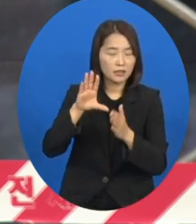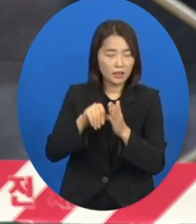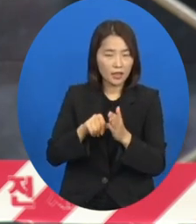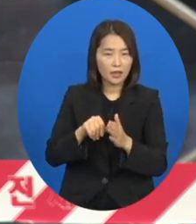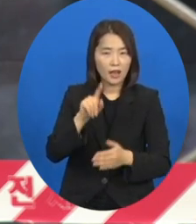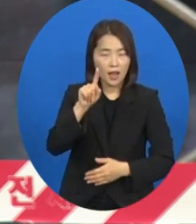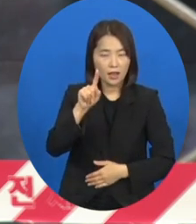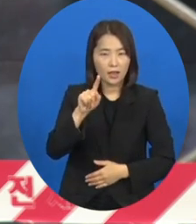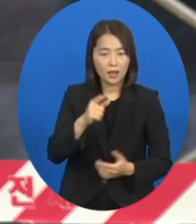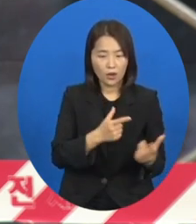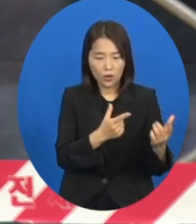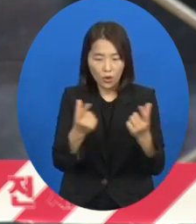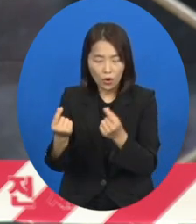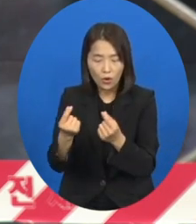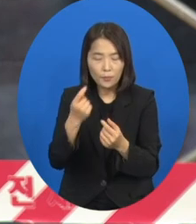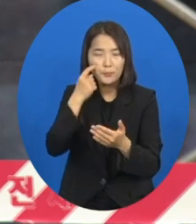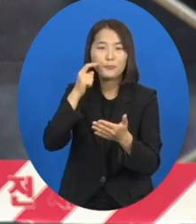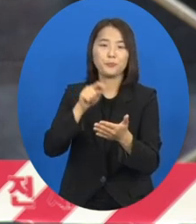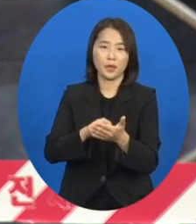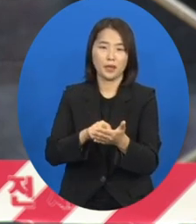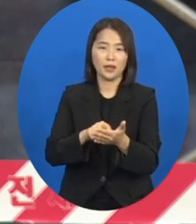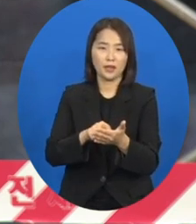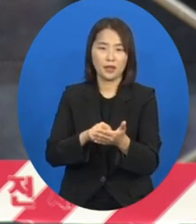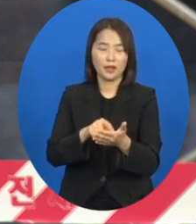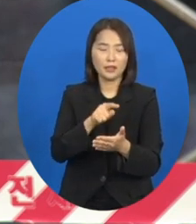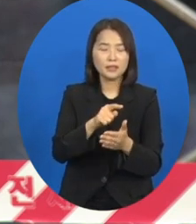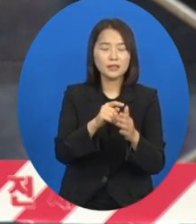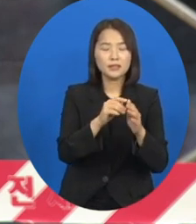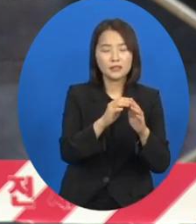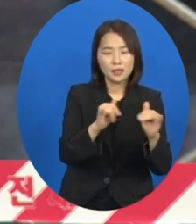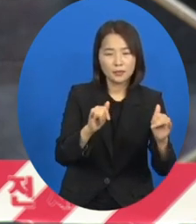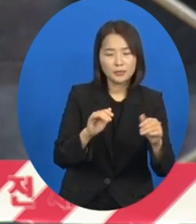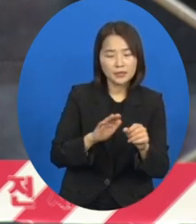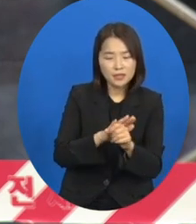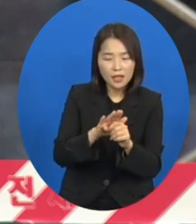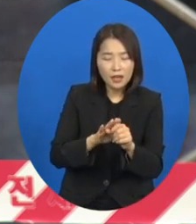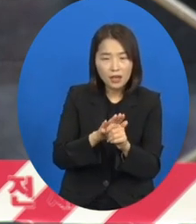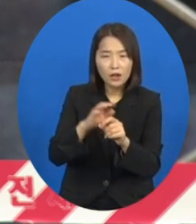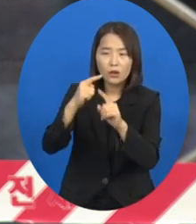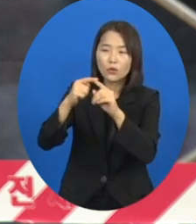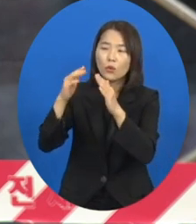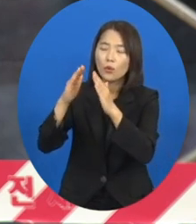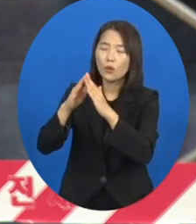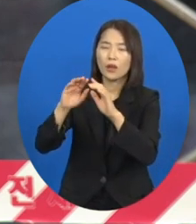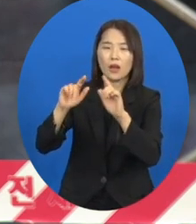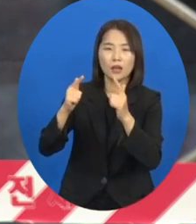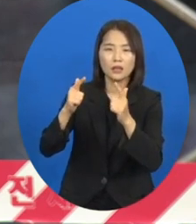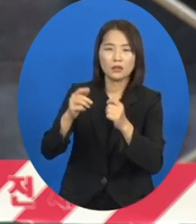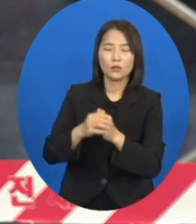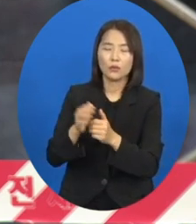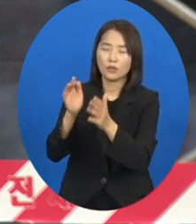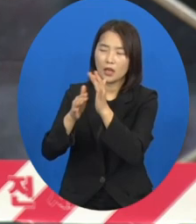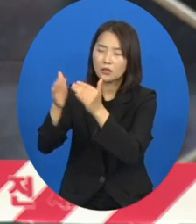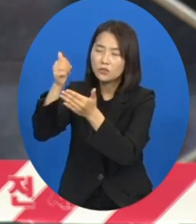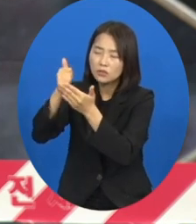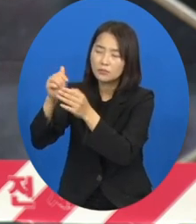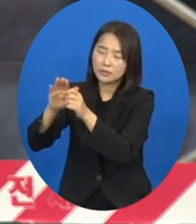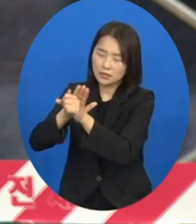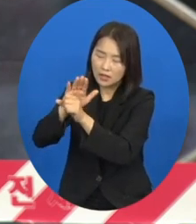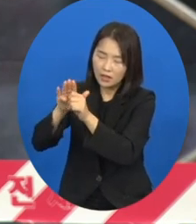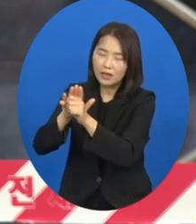있음을 발견할 수 있었습니다. 이분들이 사랑한 것은 교회가 아니라 예수님 그분이었다라는